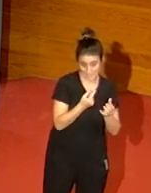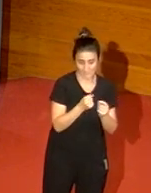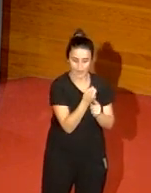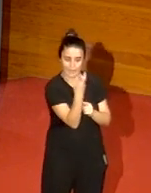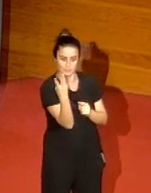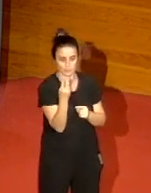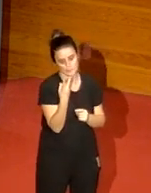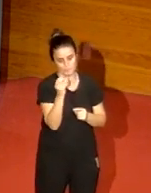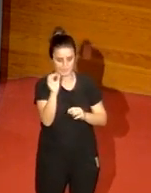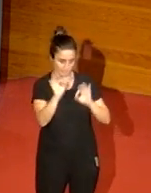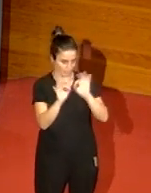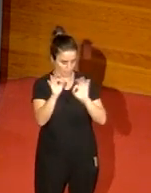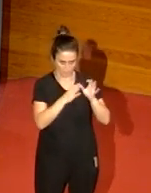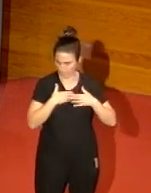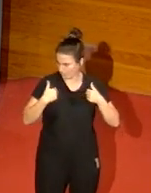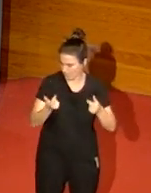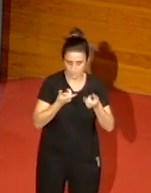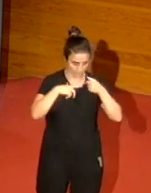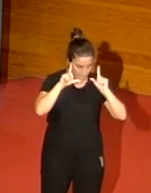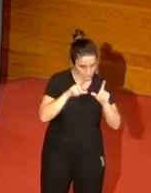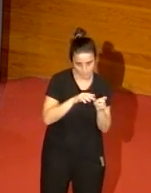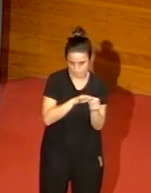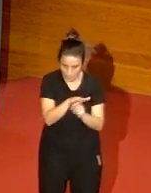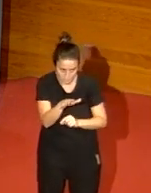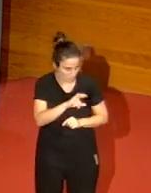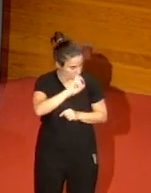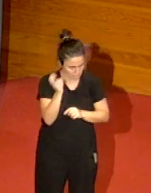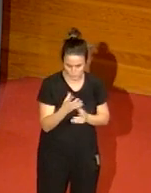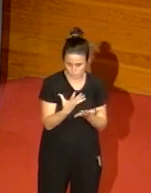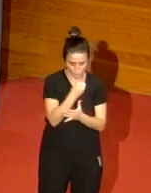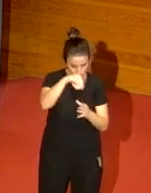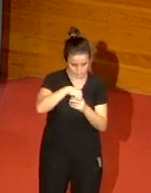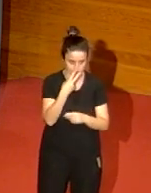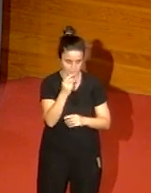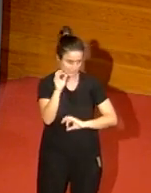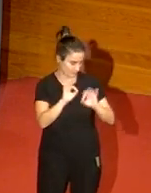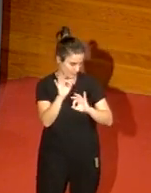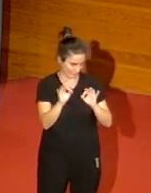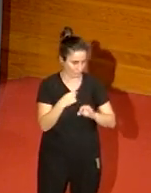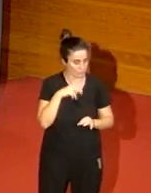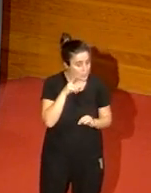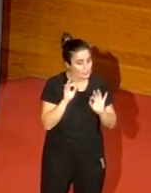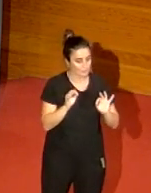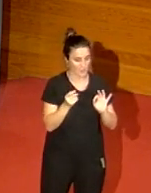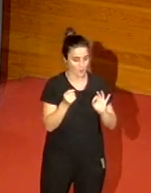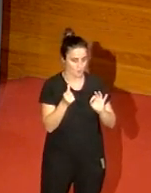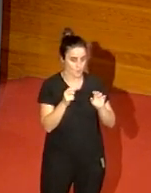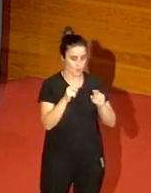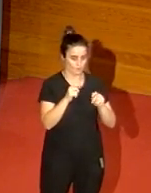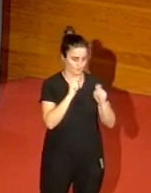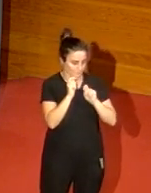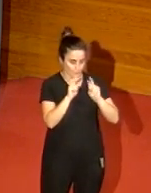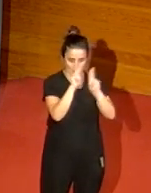guztiak. Eta hor sartu ditzakezue, nahi dituzuen guztiak. Izarrak, influencerrak, egoak eta guztiak. Horrela ikusten dut nik nazioarteko kazetaritza